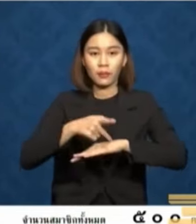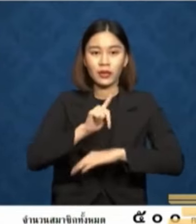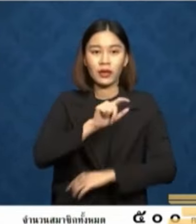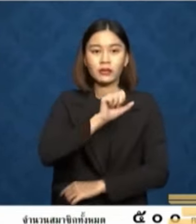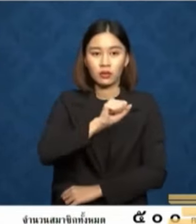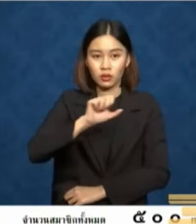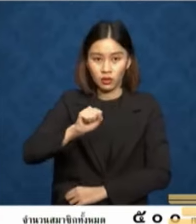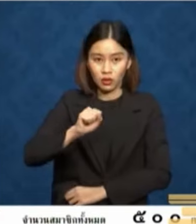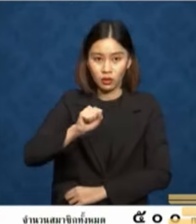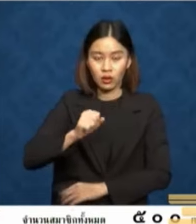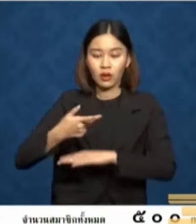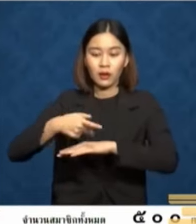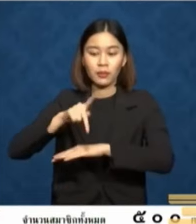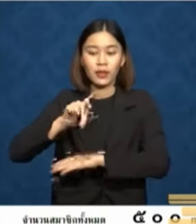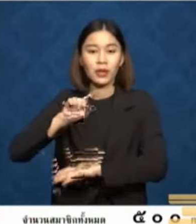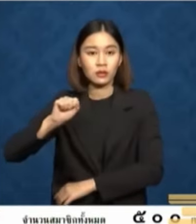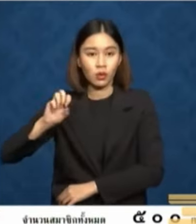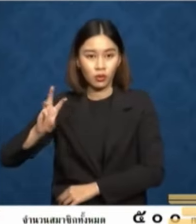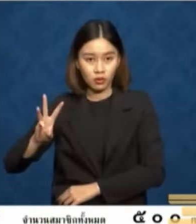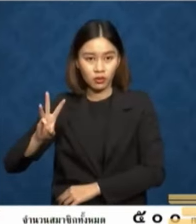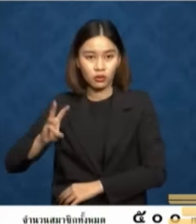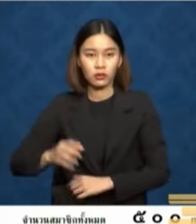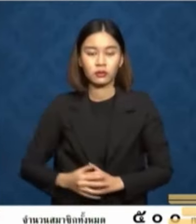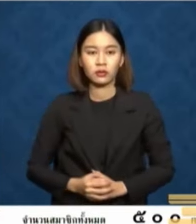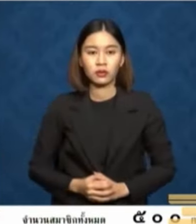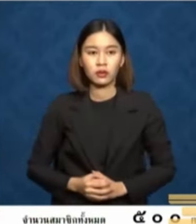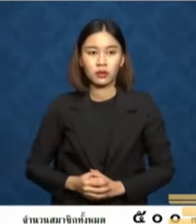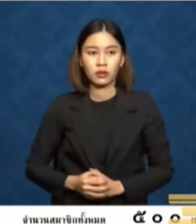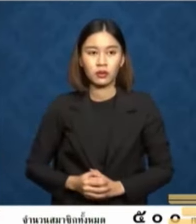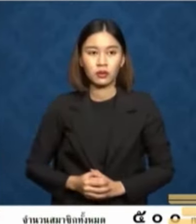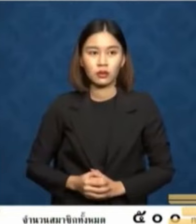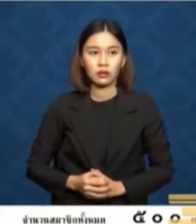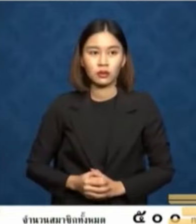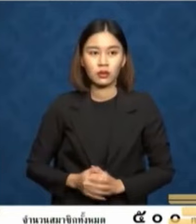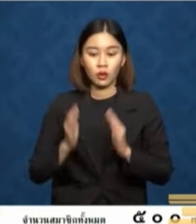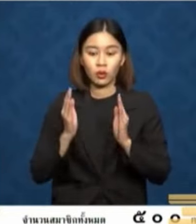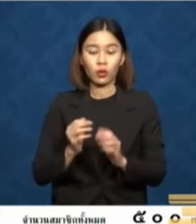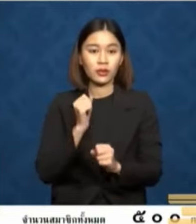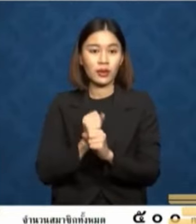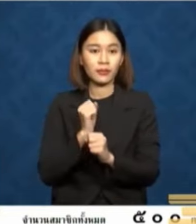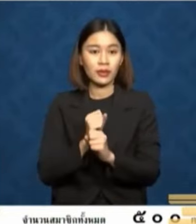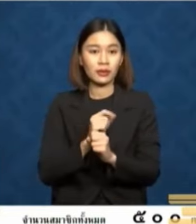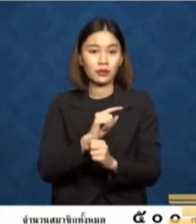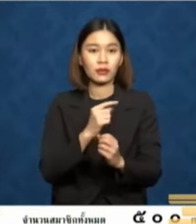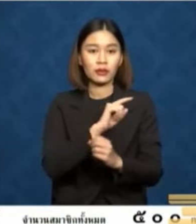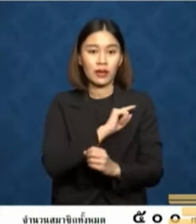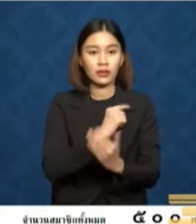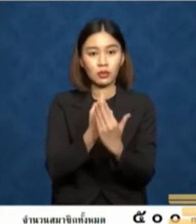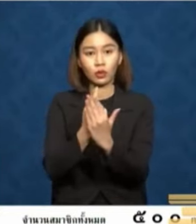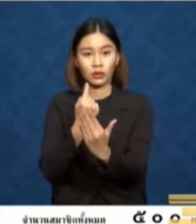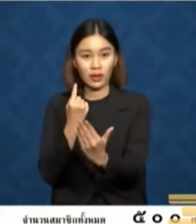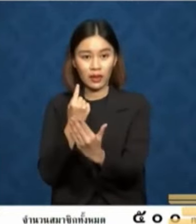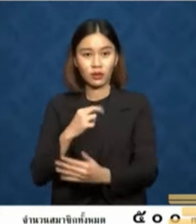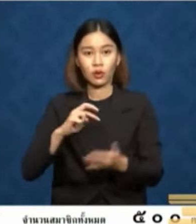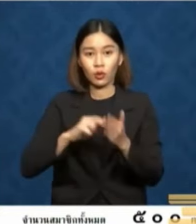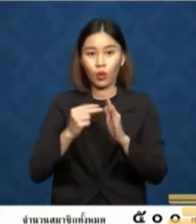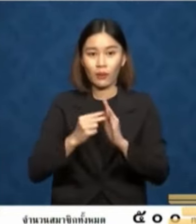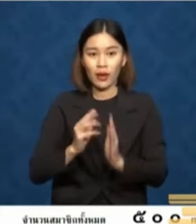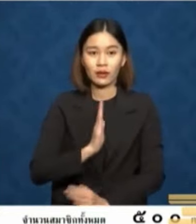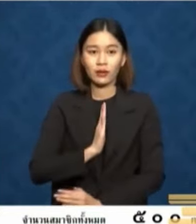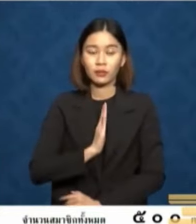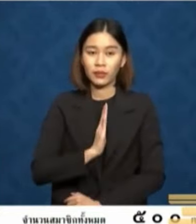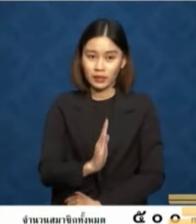ผู้แทนราษฎรและประธานวุฒิสภาและผู้ทำหน้าที่แทนต้องวางตนเป็น